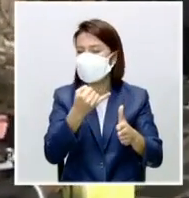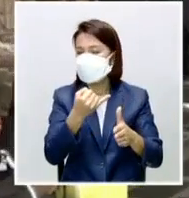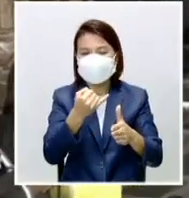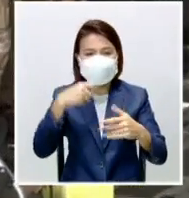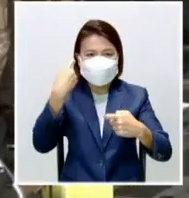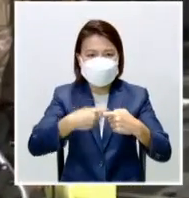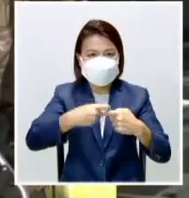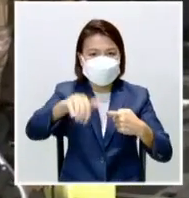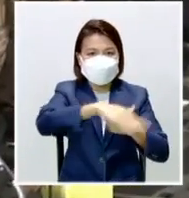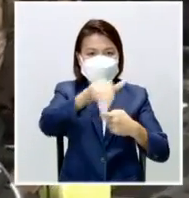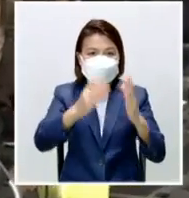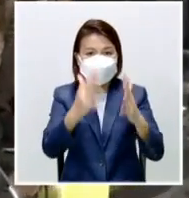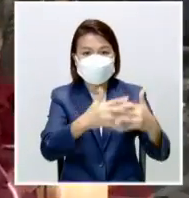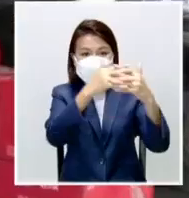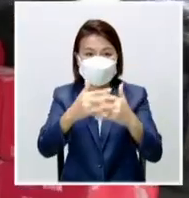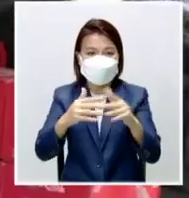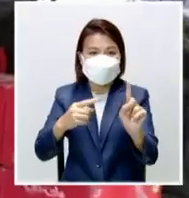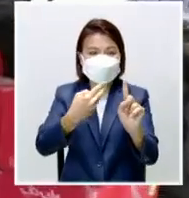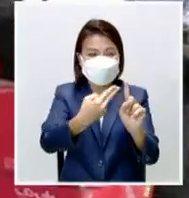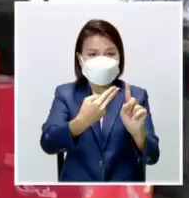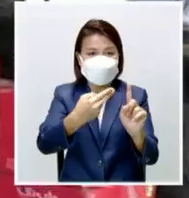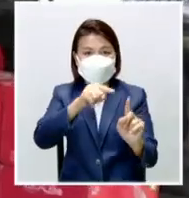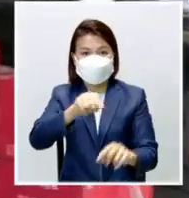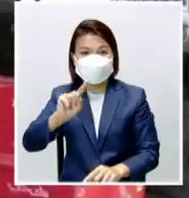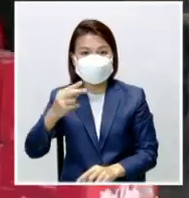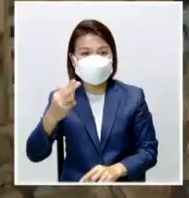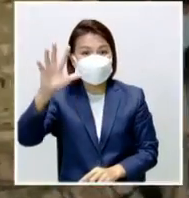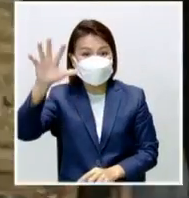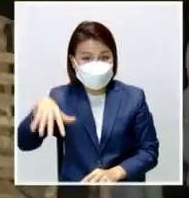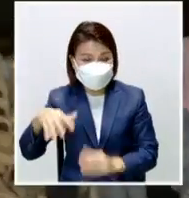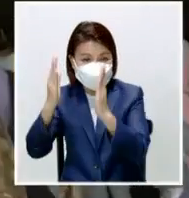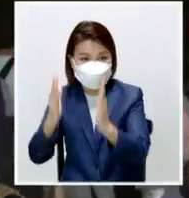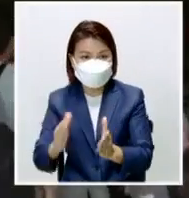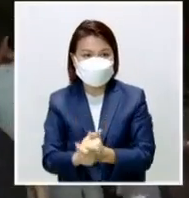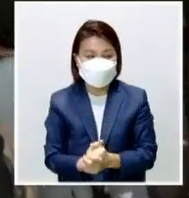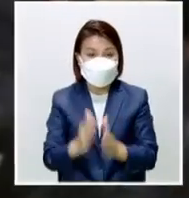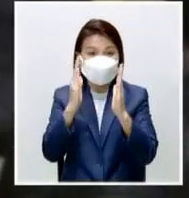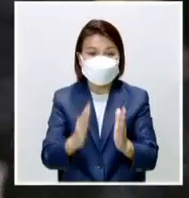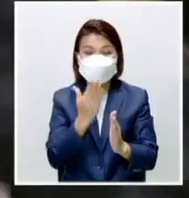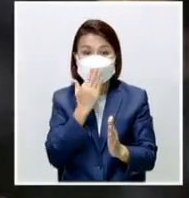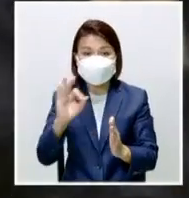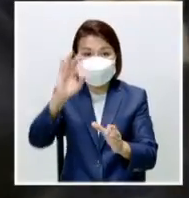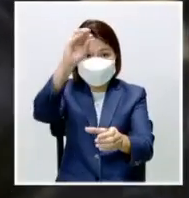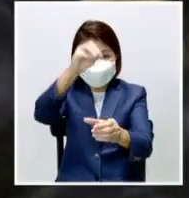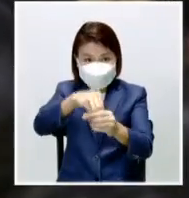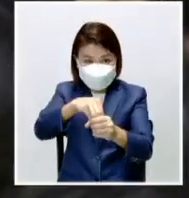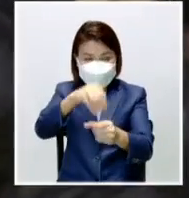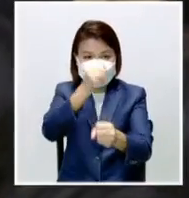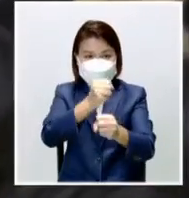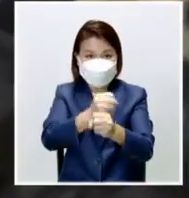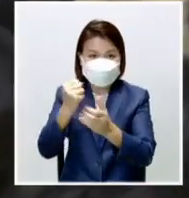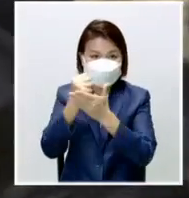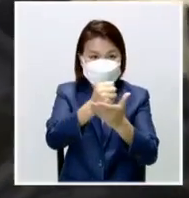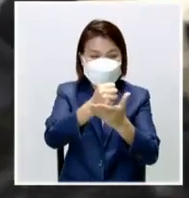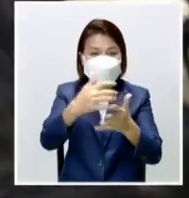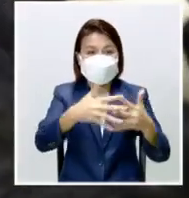าวอเมริกัน 10,000 ถึง 15,000 คนในอัฟกานิสถานนะคะและชาวอัฟกันที่ทำงานให้กองทัพสหรัฐ 50,000 ถึง 65,000 คน